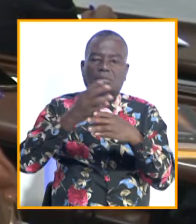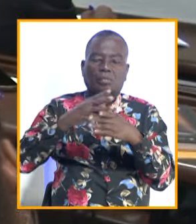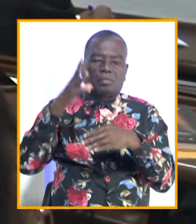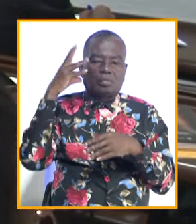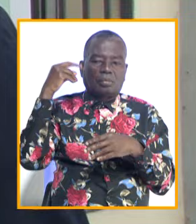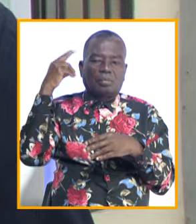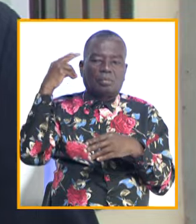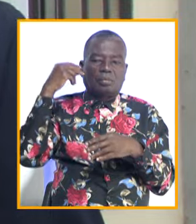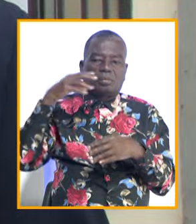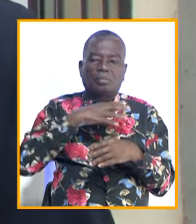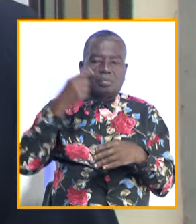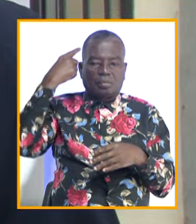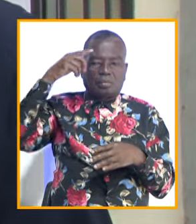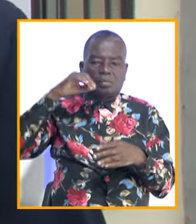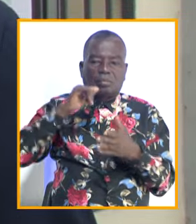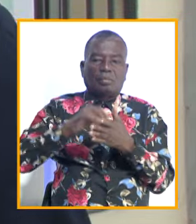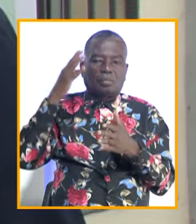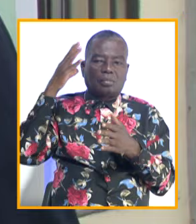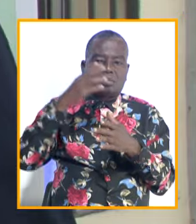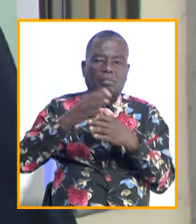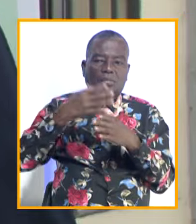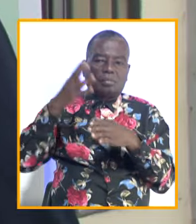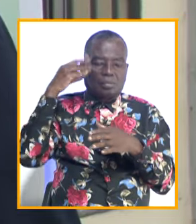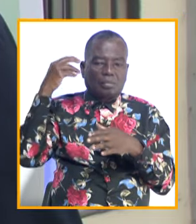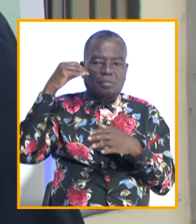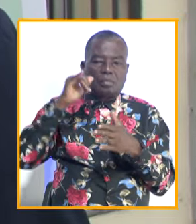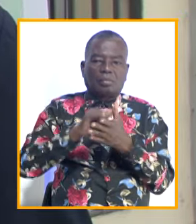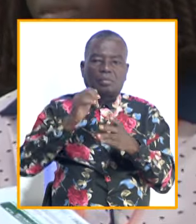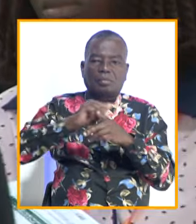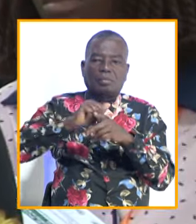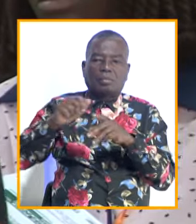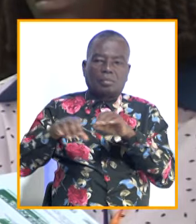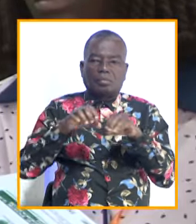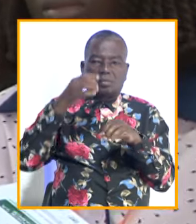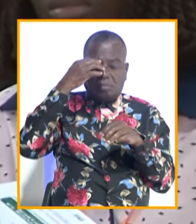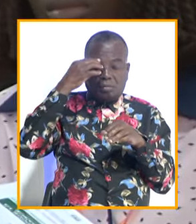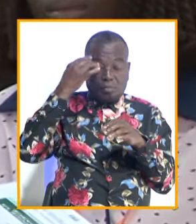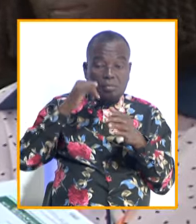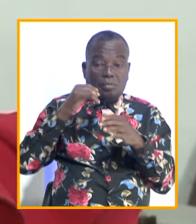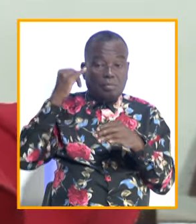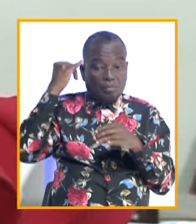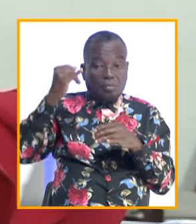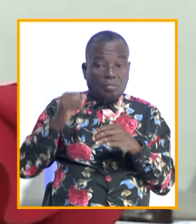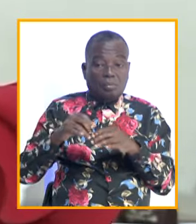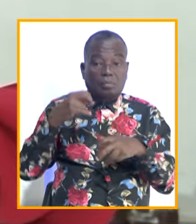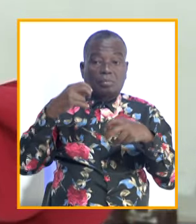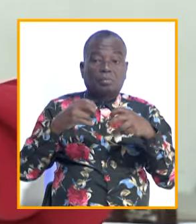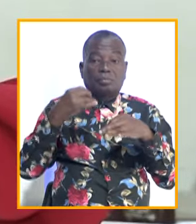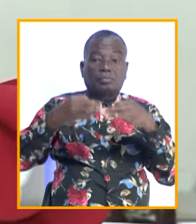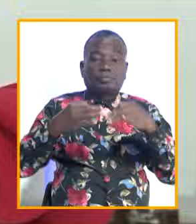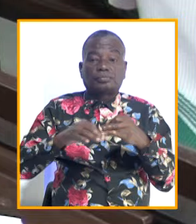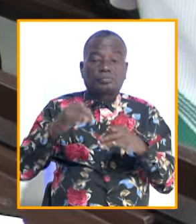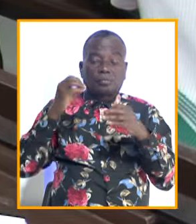d'expérience. Et c'est dans le cadre de ce partage d'expérience que cette session de formation se tient. Une initiative jugée opportune par